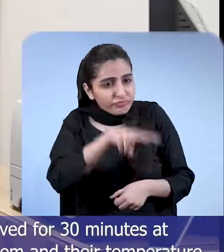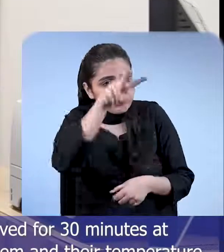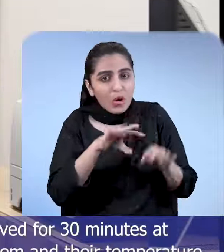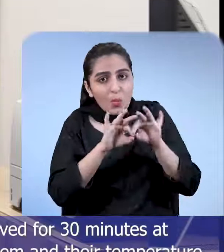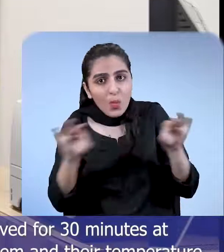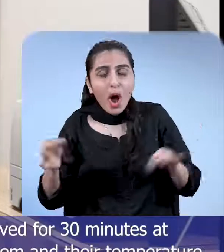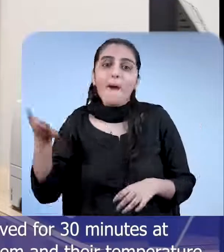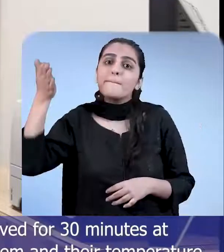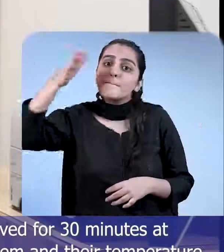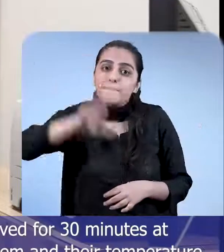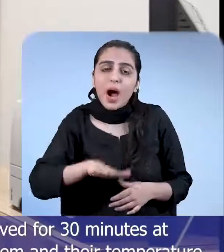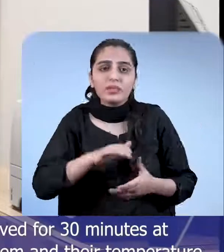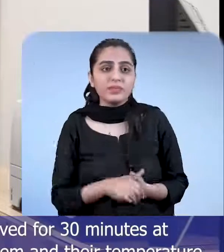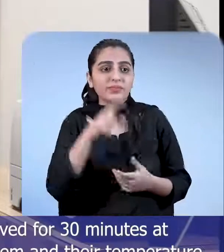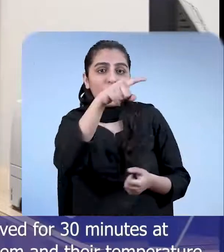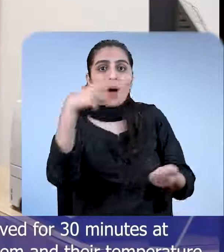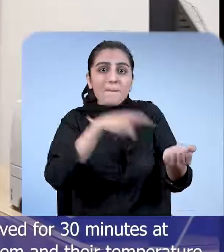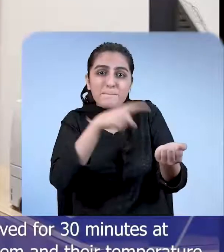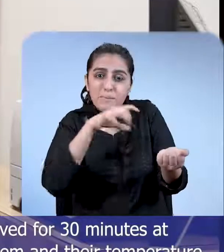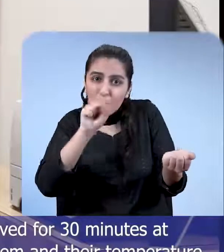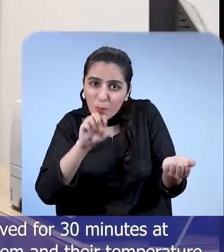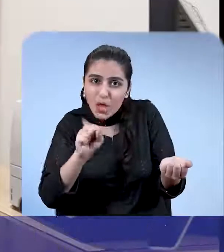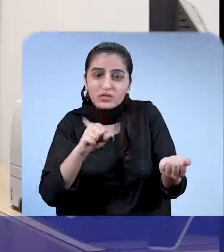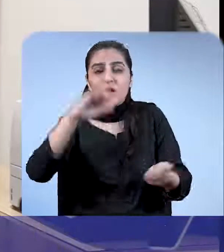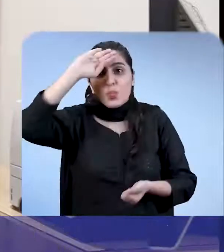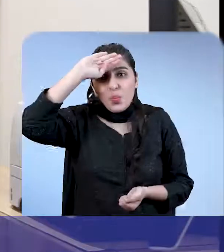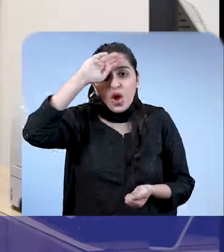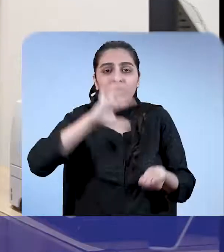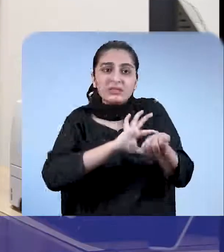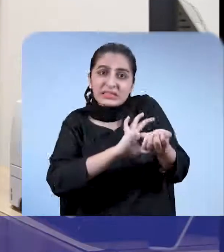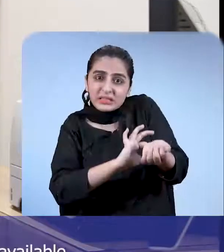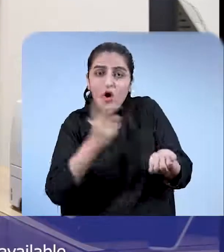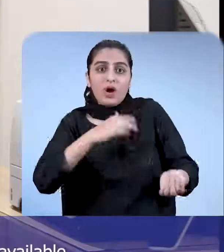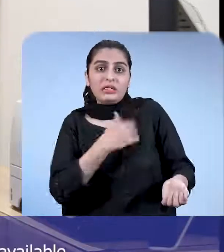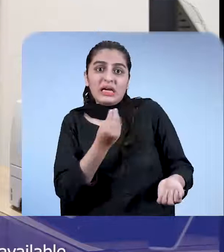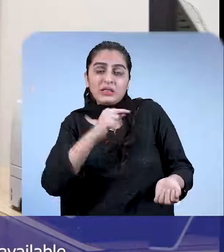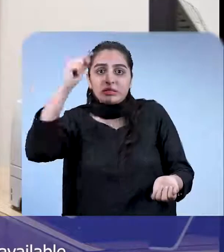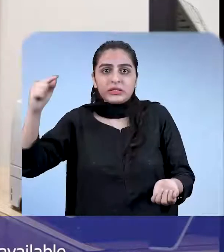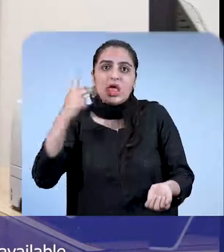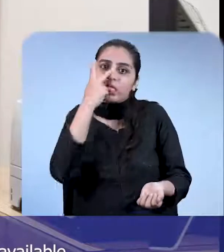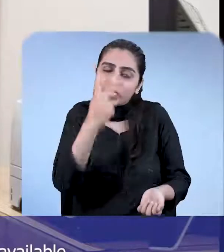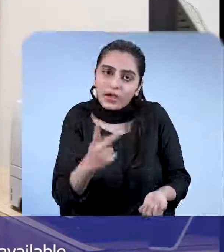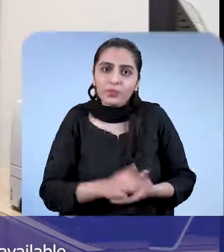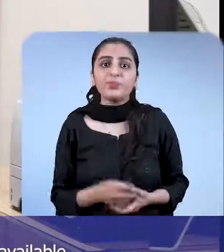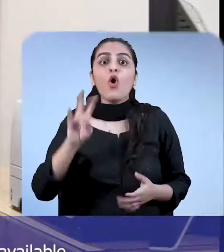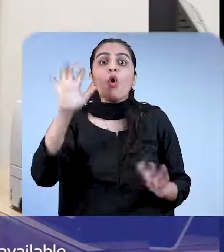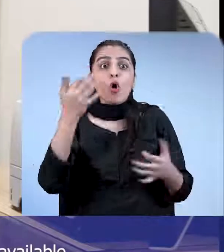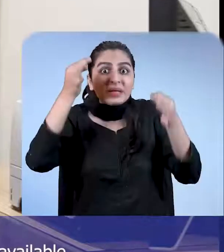ऑब्जर्व किया जाता है और उसके बाद उनका ब्लड प्रेशर, टेम्परेचर, पल्स रेट और हार्ट रेट चेक किया जाता है।